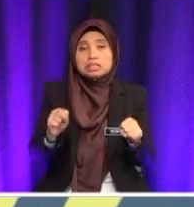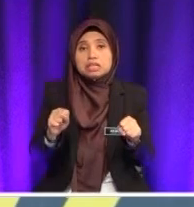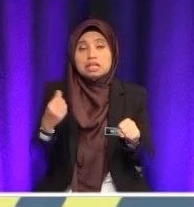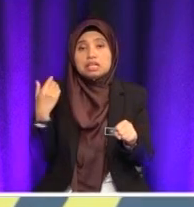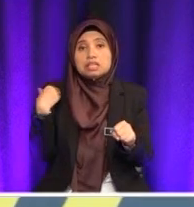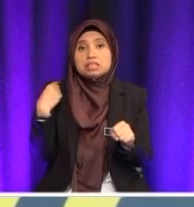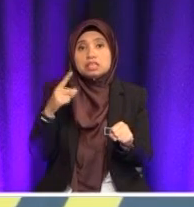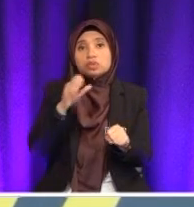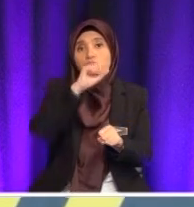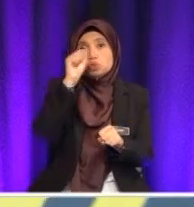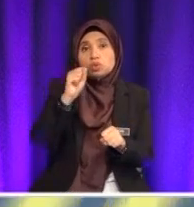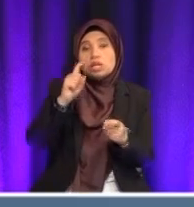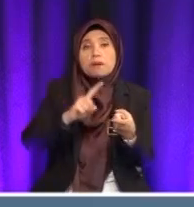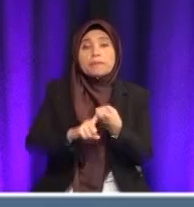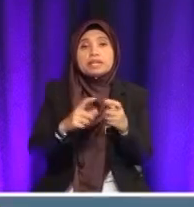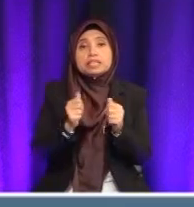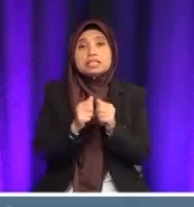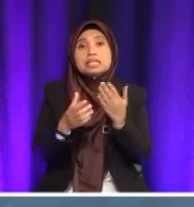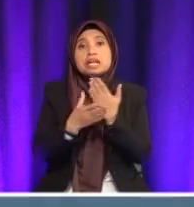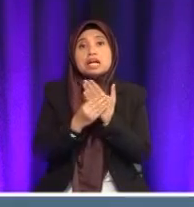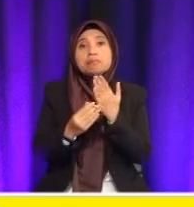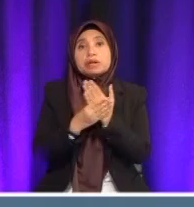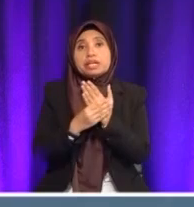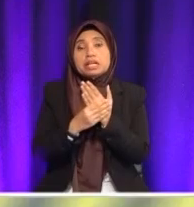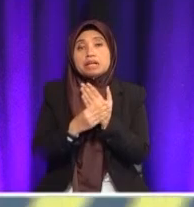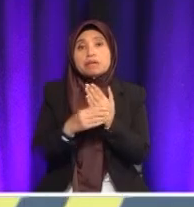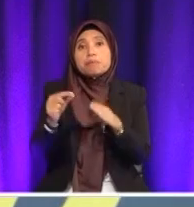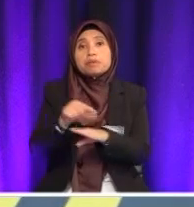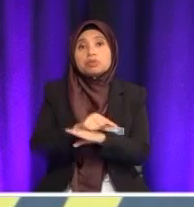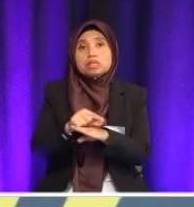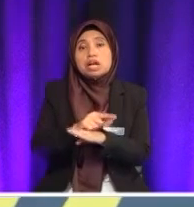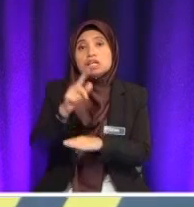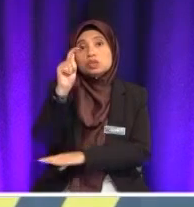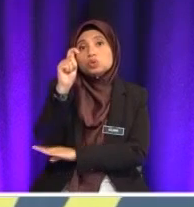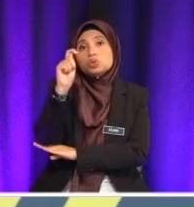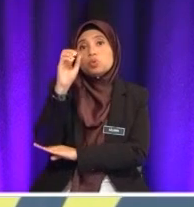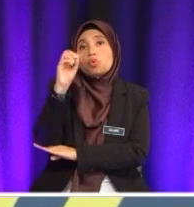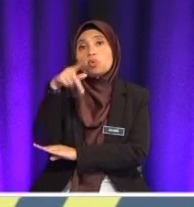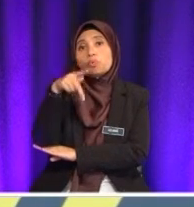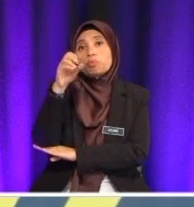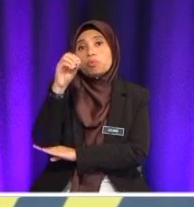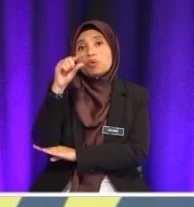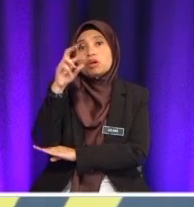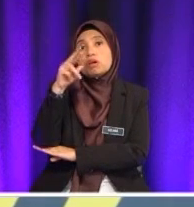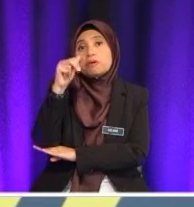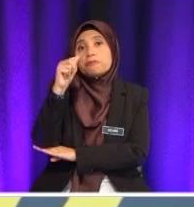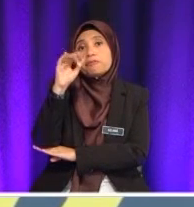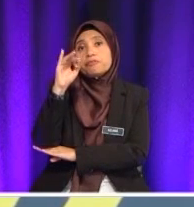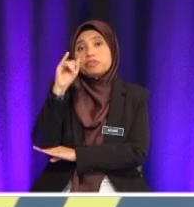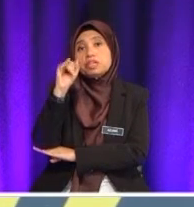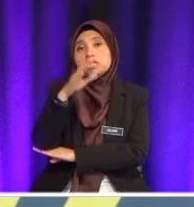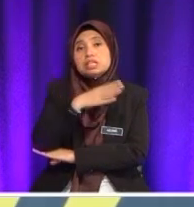satu soal yang berkaitan dengan kemahiran yaitu penggunaan topografi dan yang kedua adalah geografi